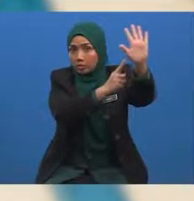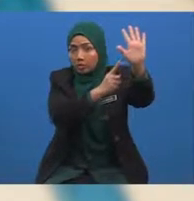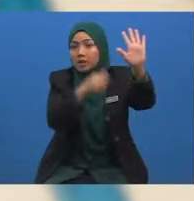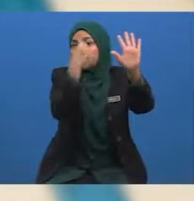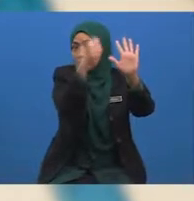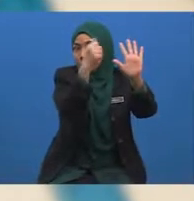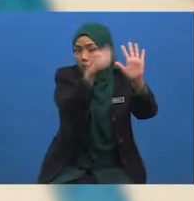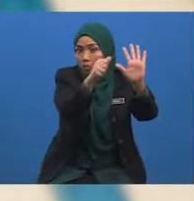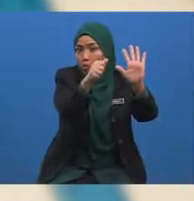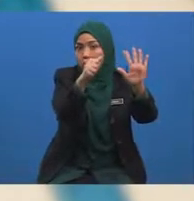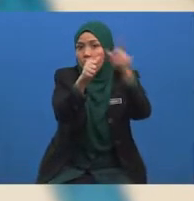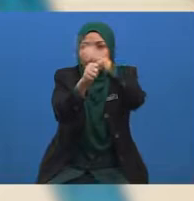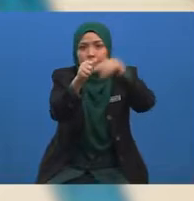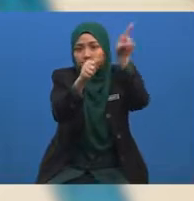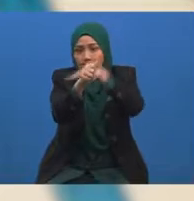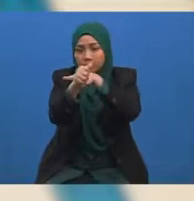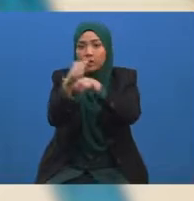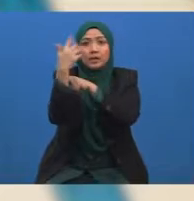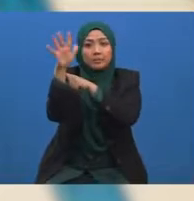25 dan seterusnya.